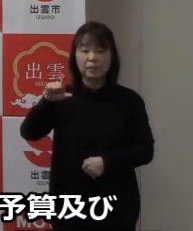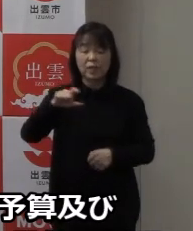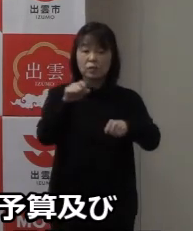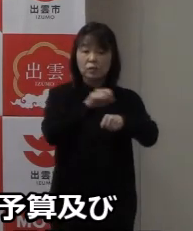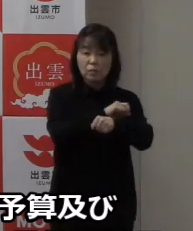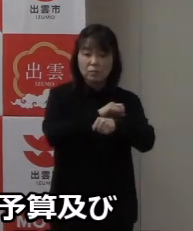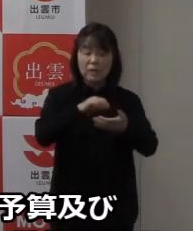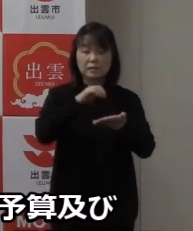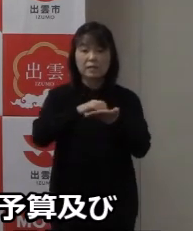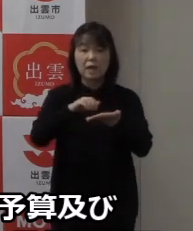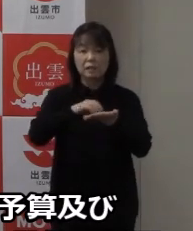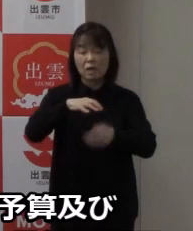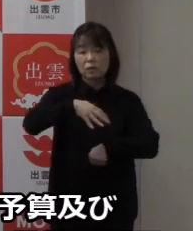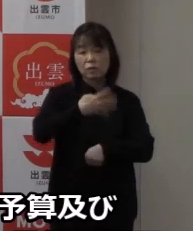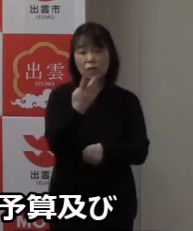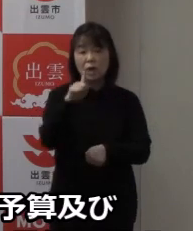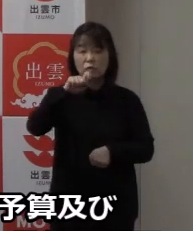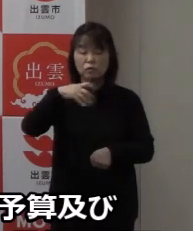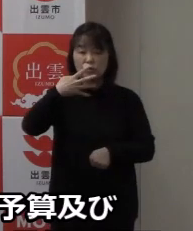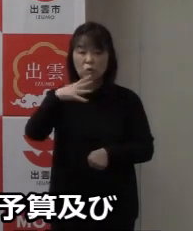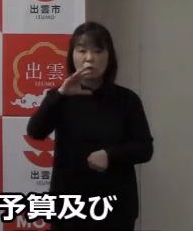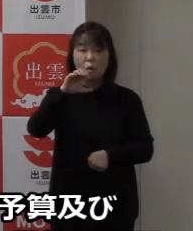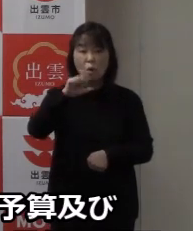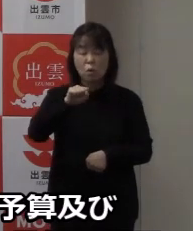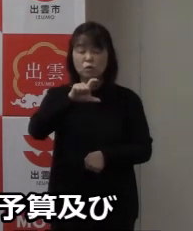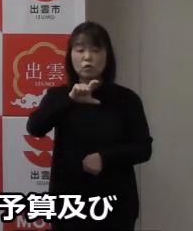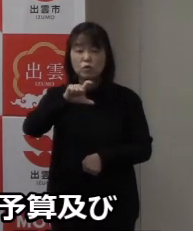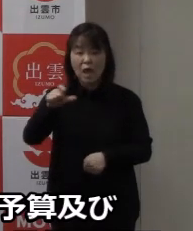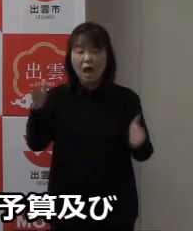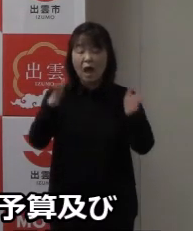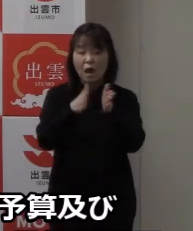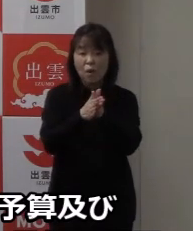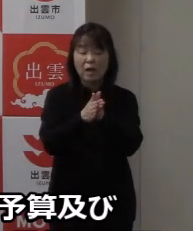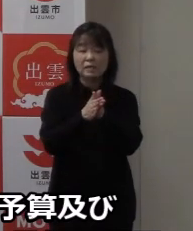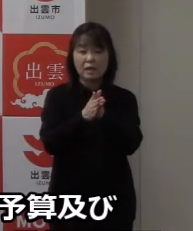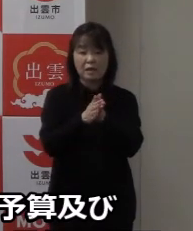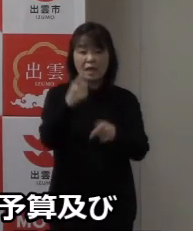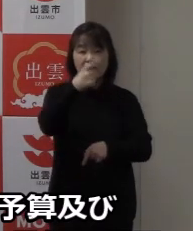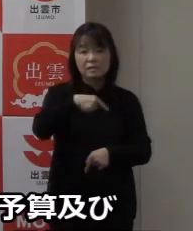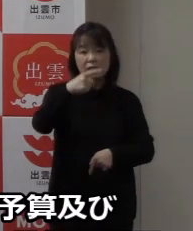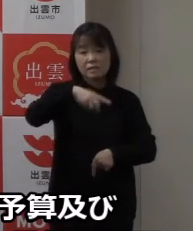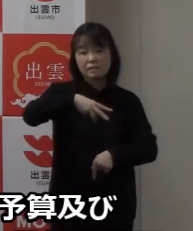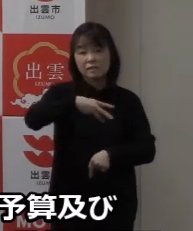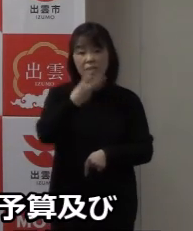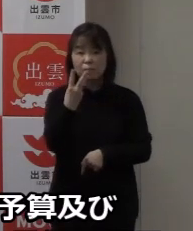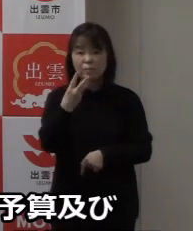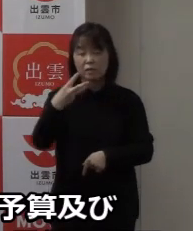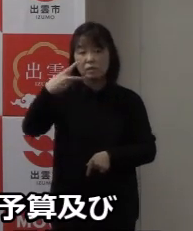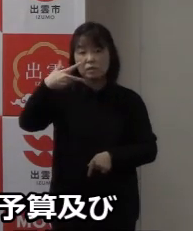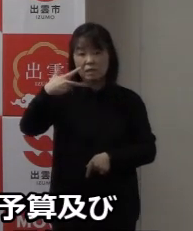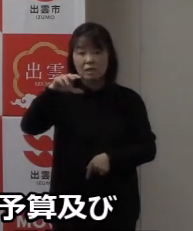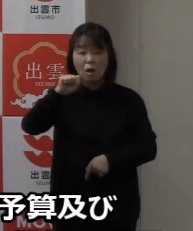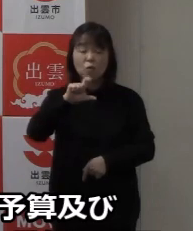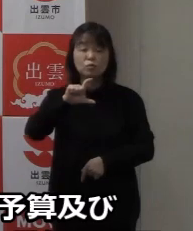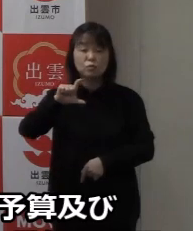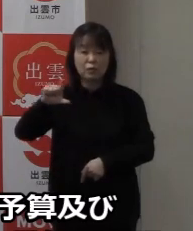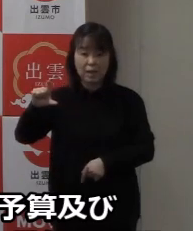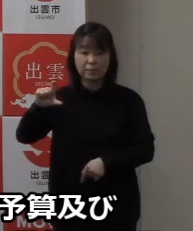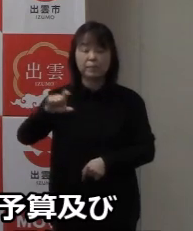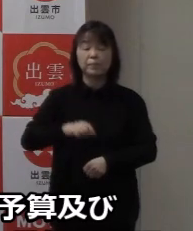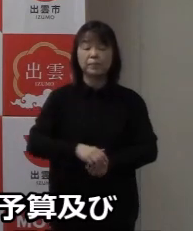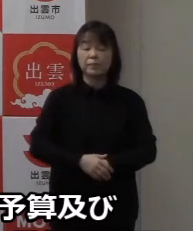別会計414億円ということで、合わせて1307億円であります